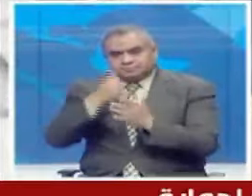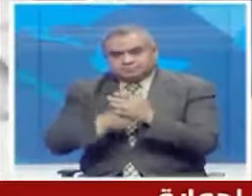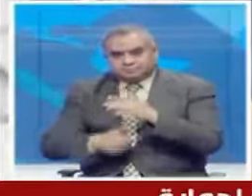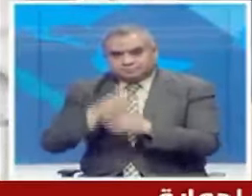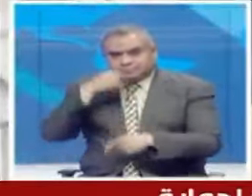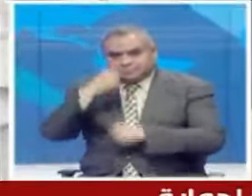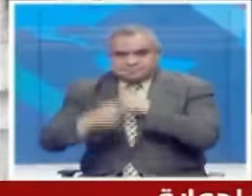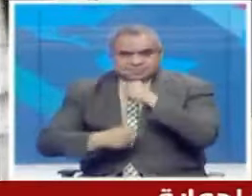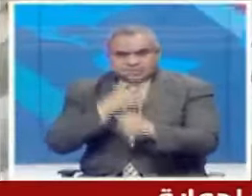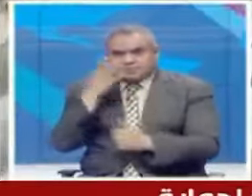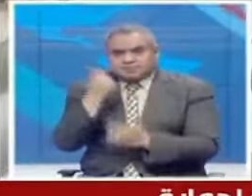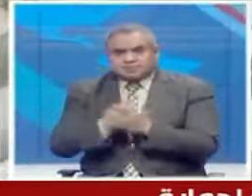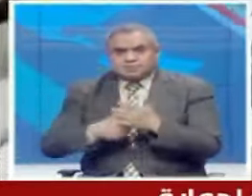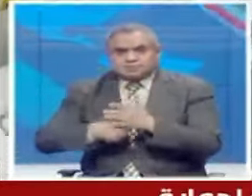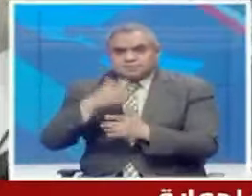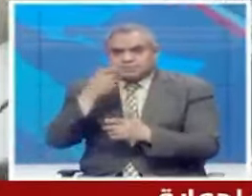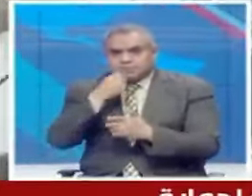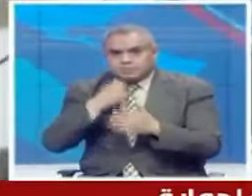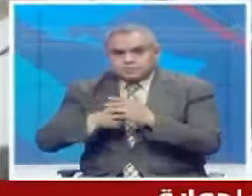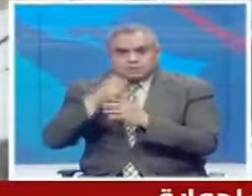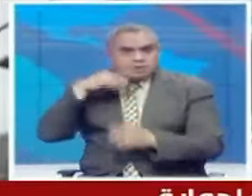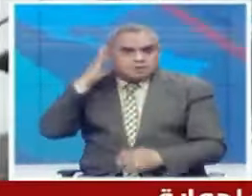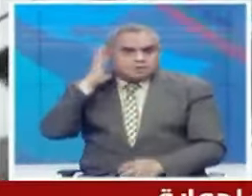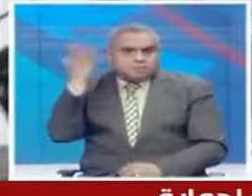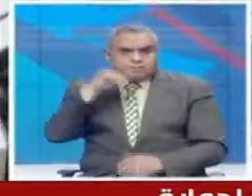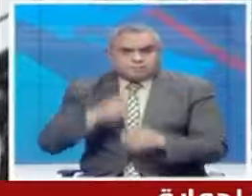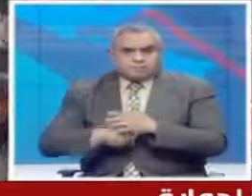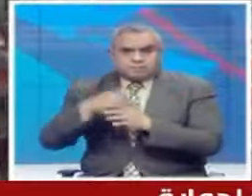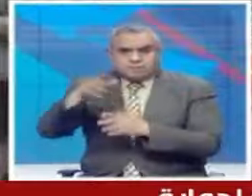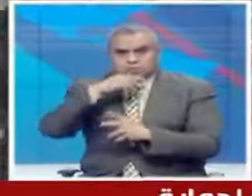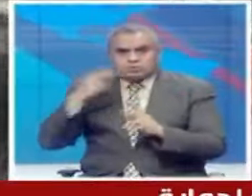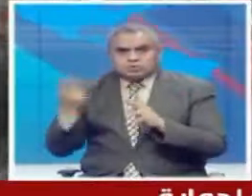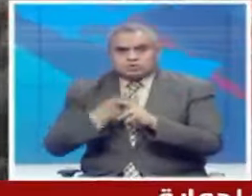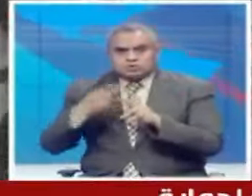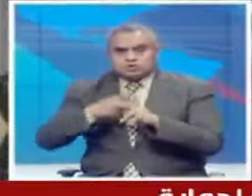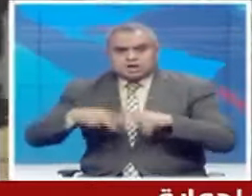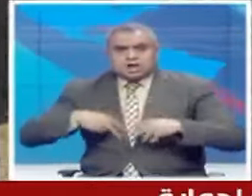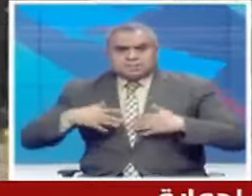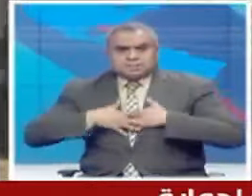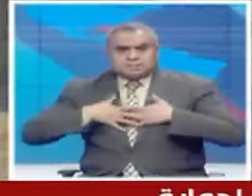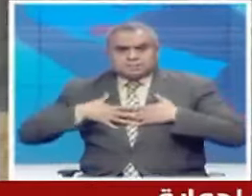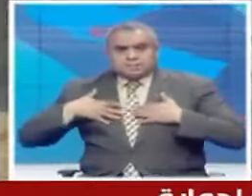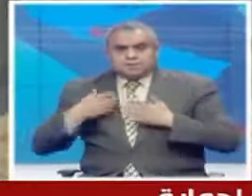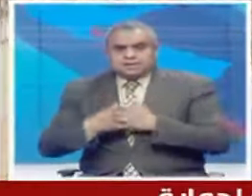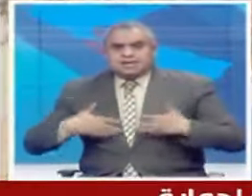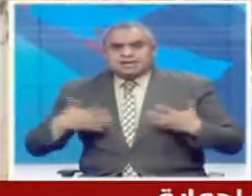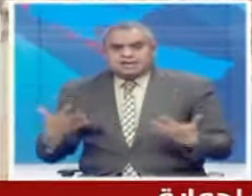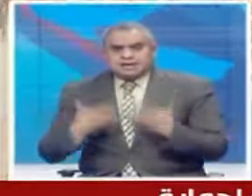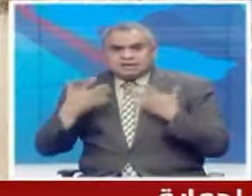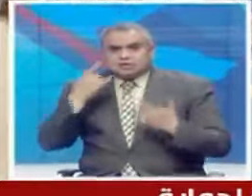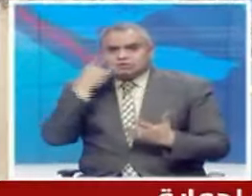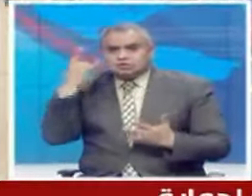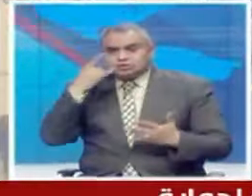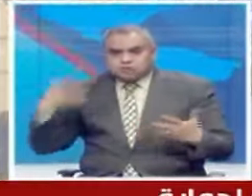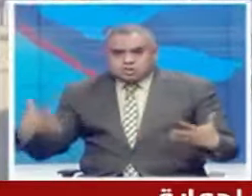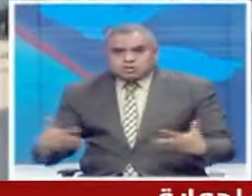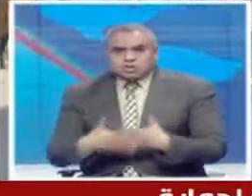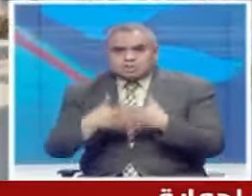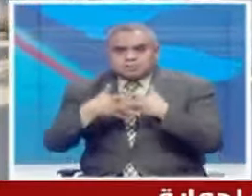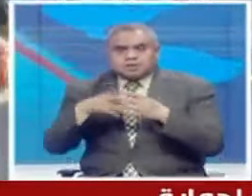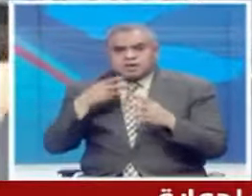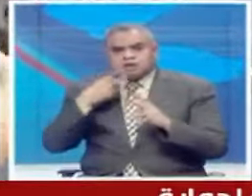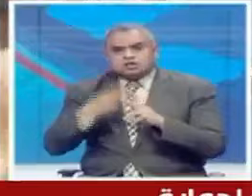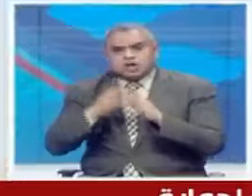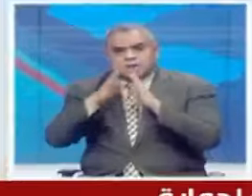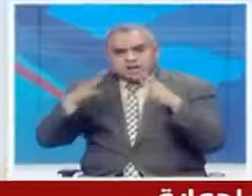احتفالات متنوعة لحدث وطني يفخر به جميع المصريين، عيد الشرطة، عيد لكل